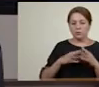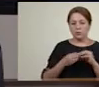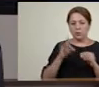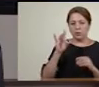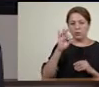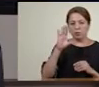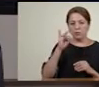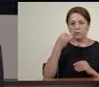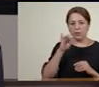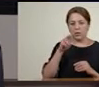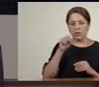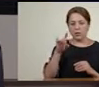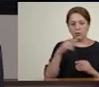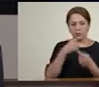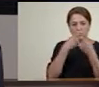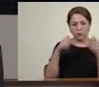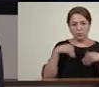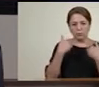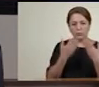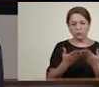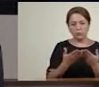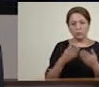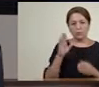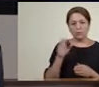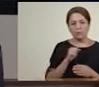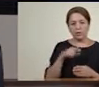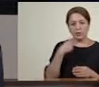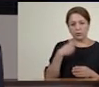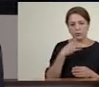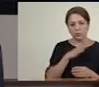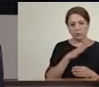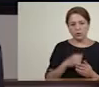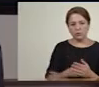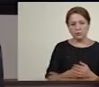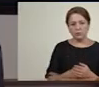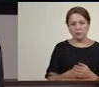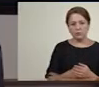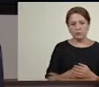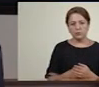roviylar ma'lumot beruvchi va aytuvchilardir.